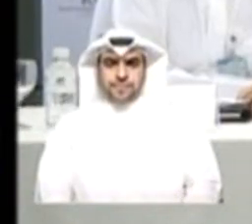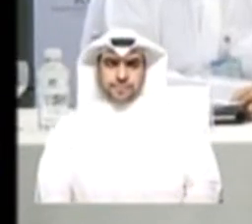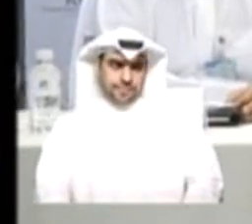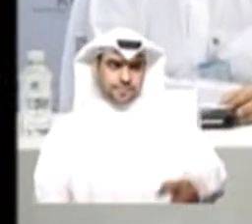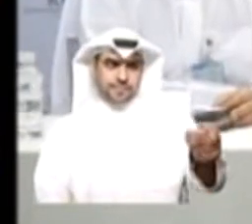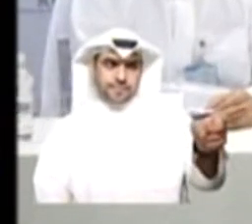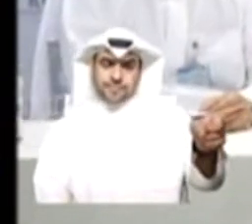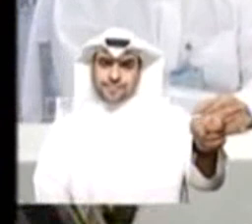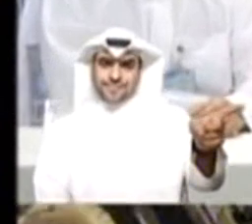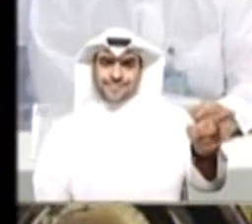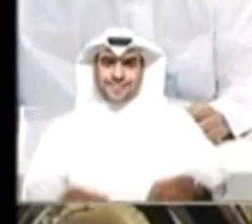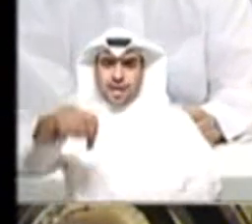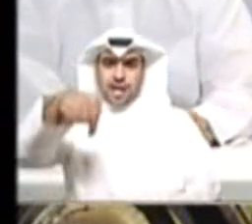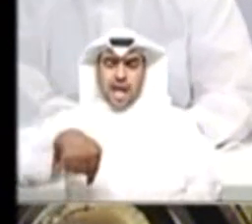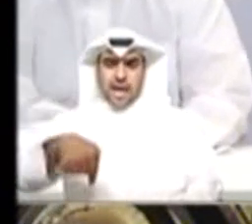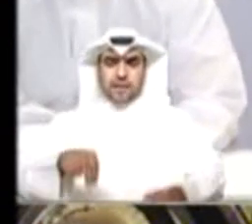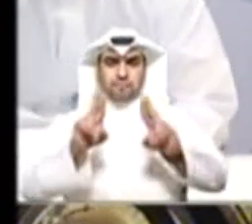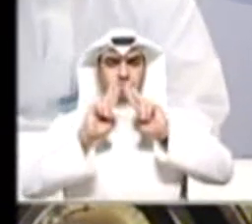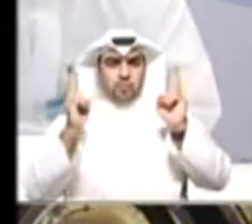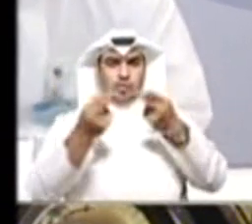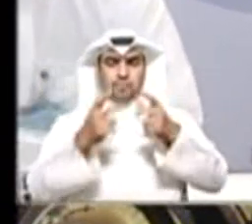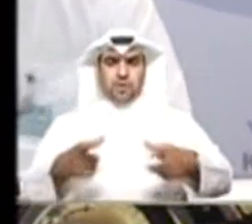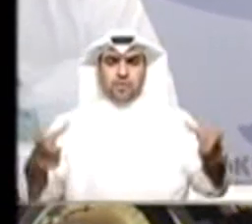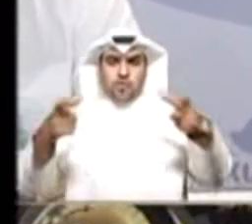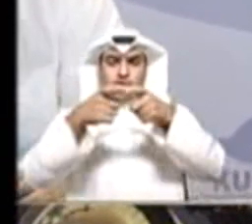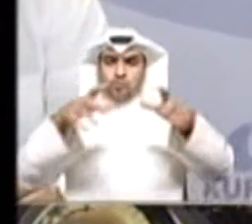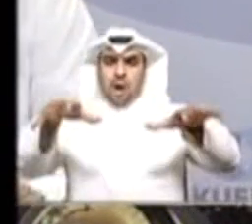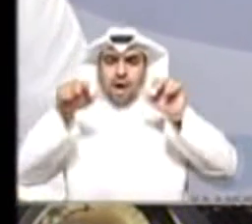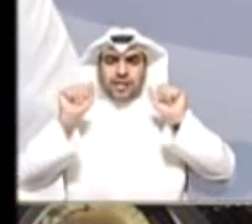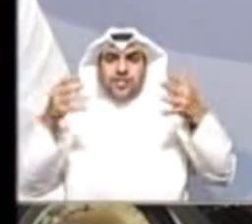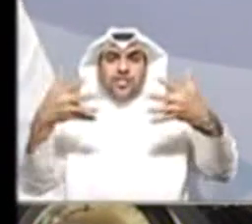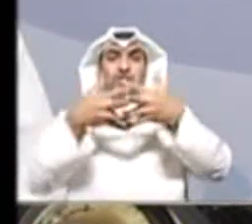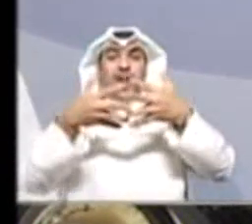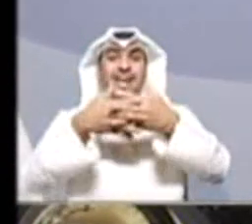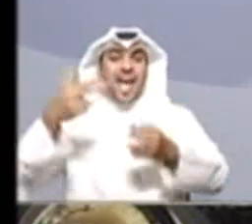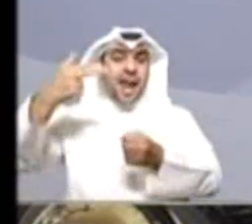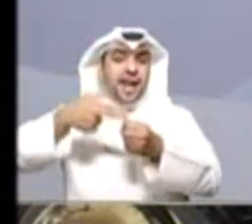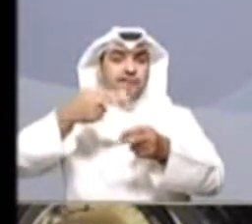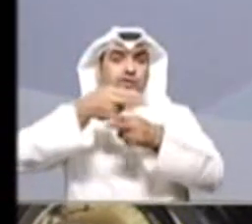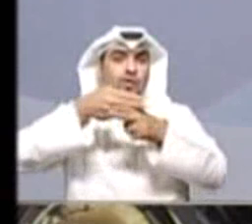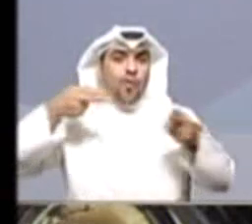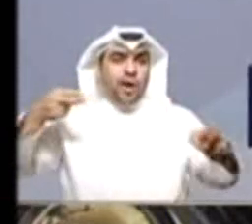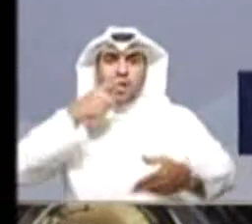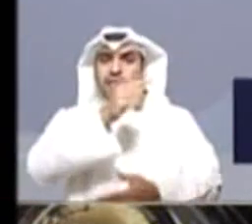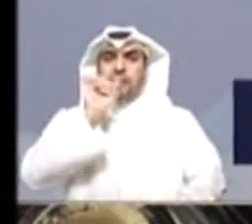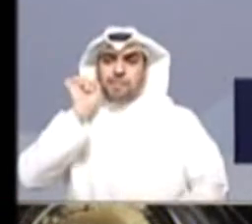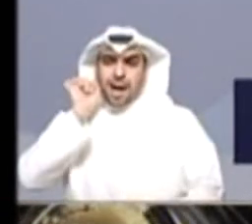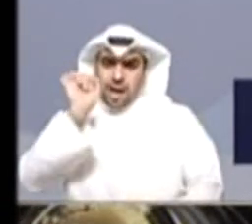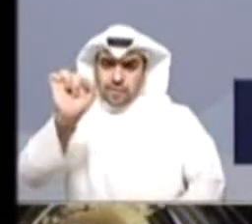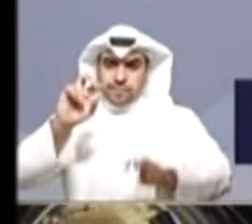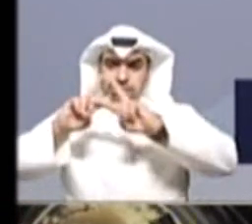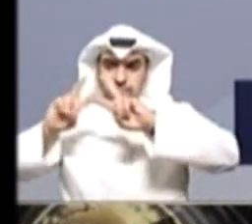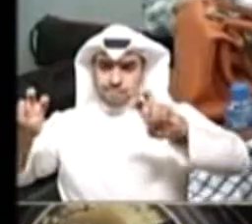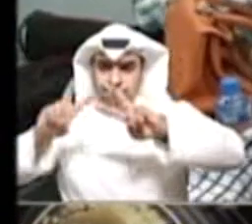في واحدة من أعلى معدلات الإنتاج في تاريخ الشركة الكويتية للاستكشافات البترولية الخارجية